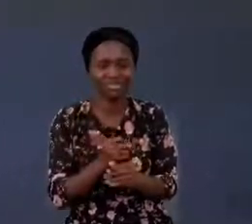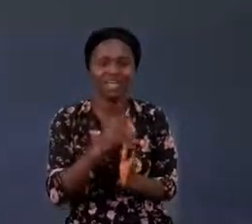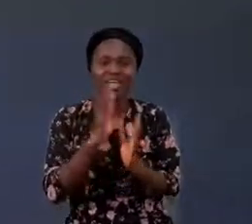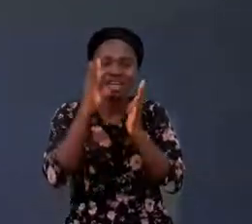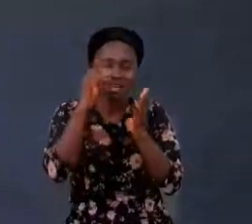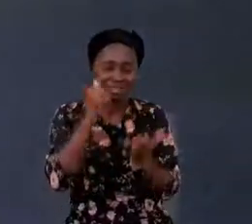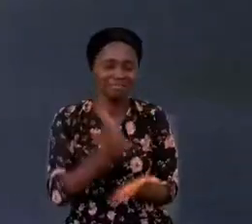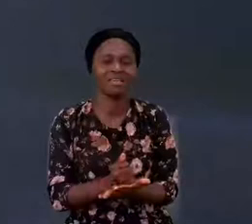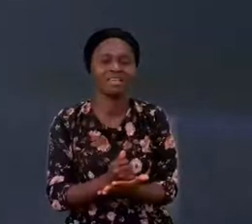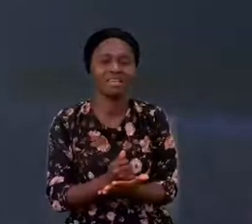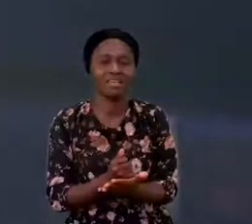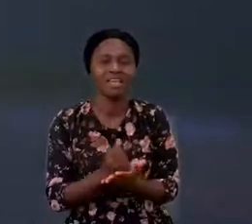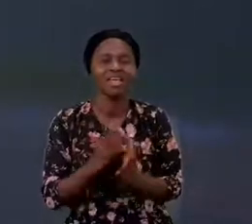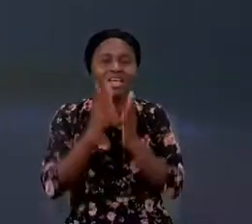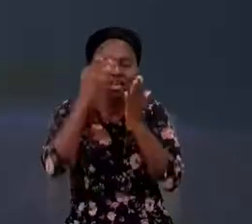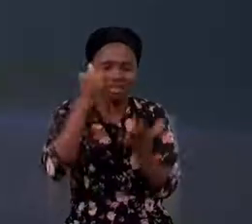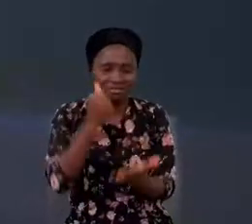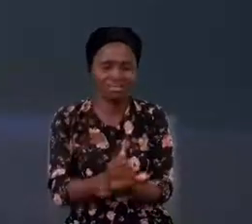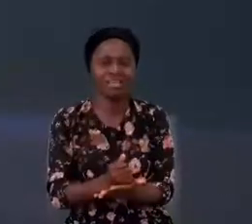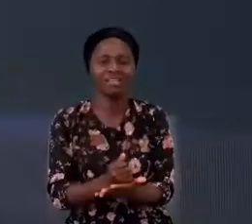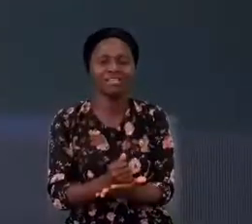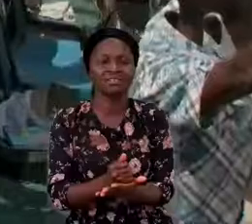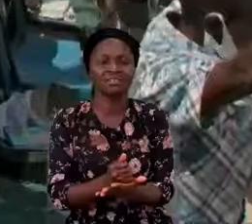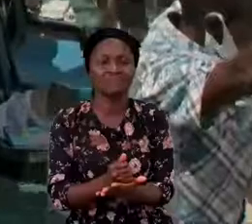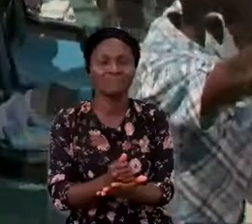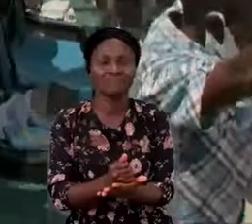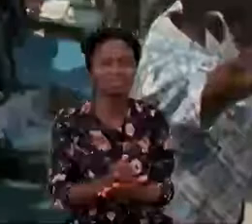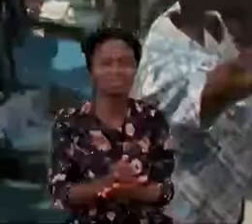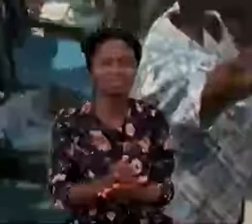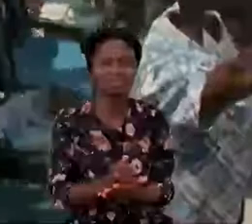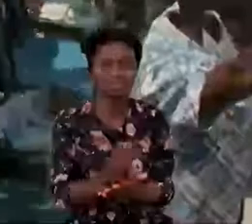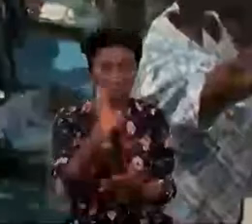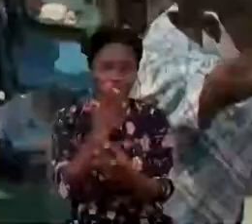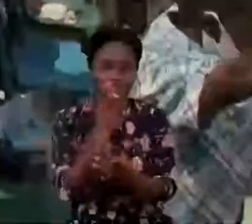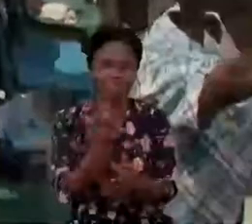Lève ta main. Un nouveau voyage.